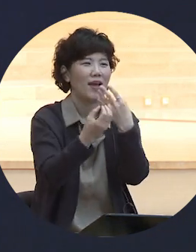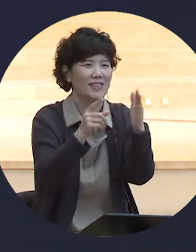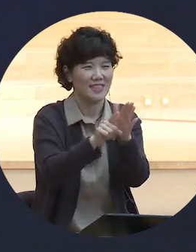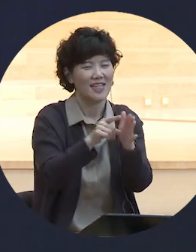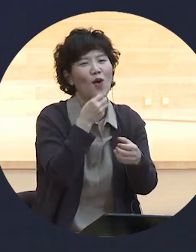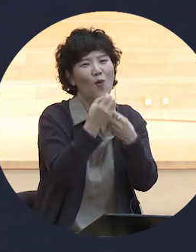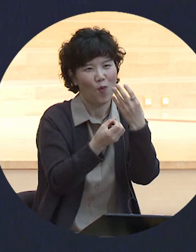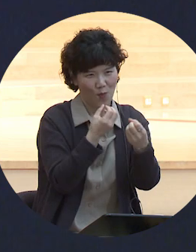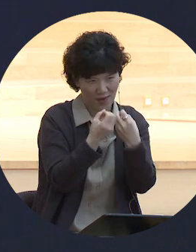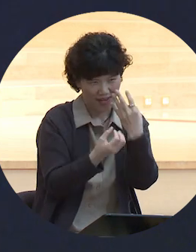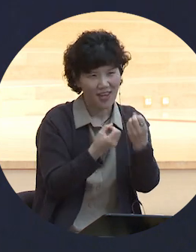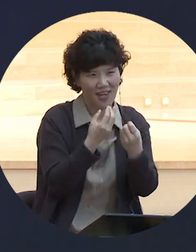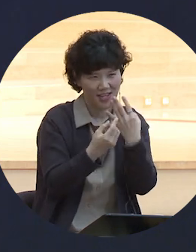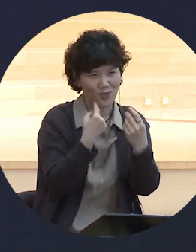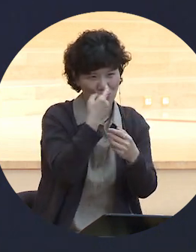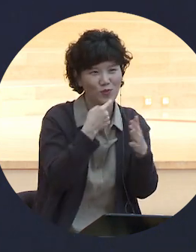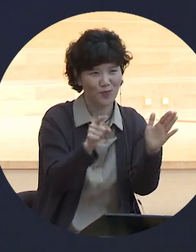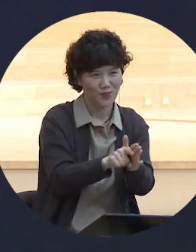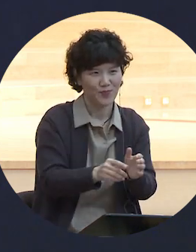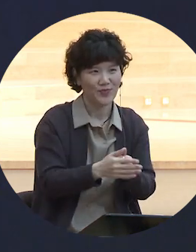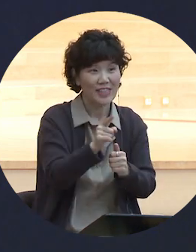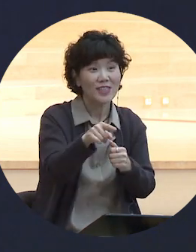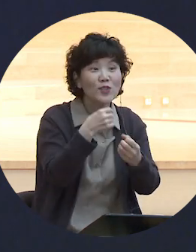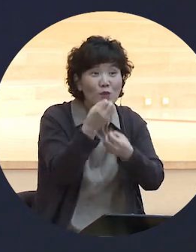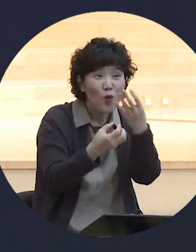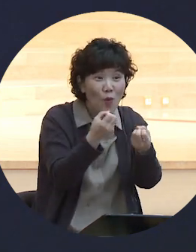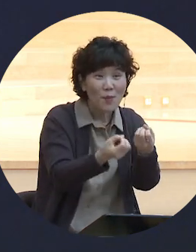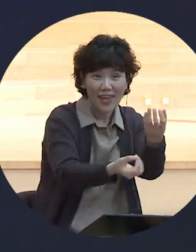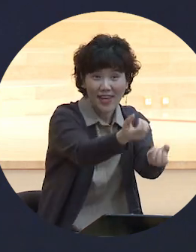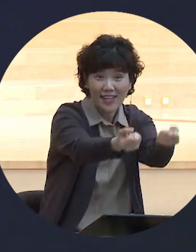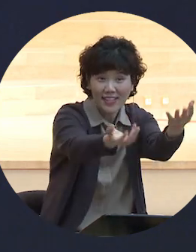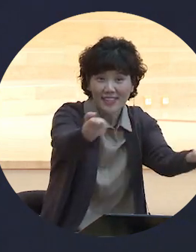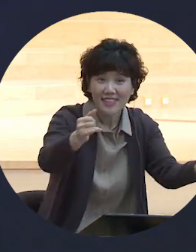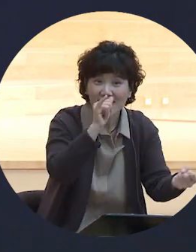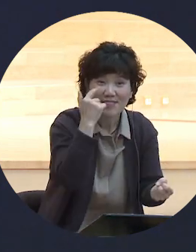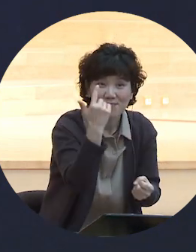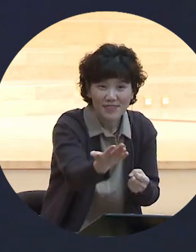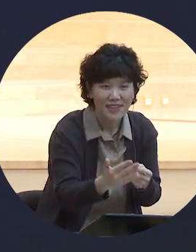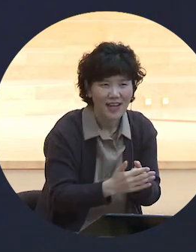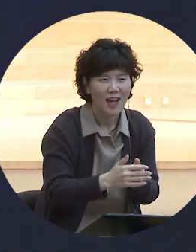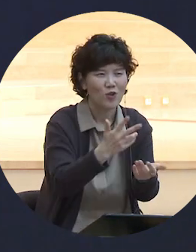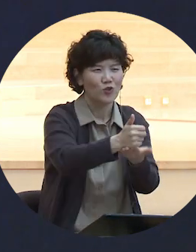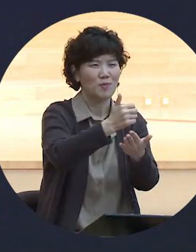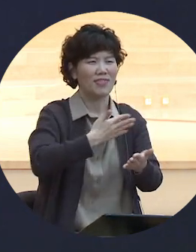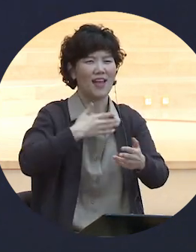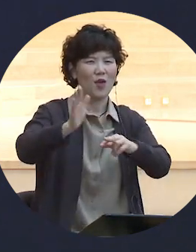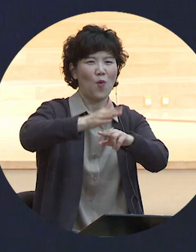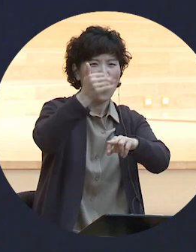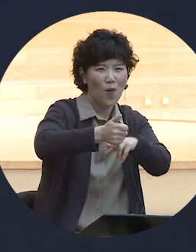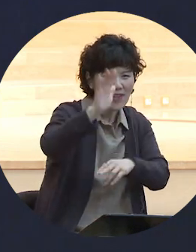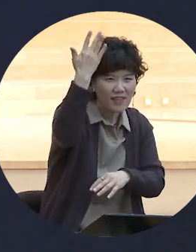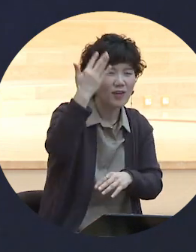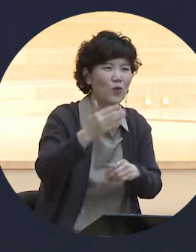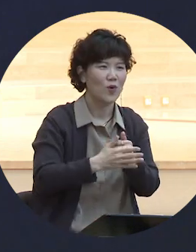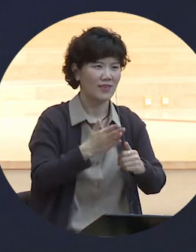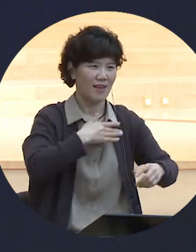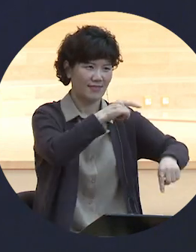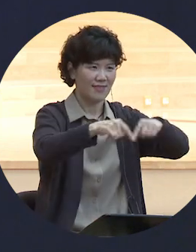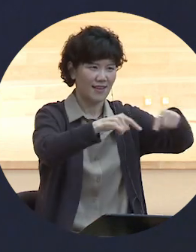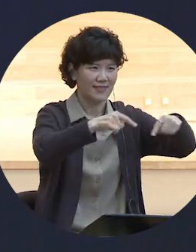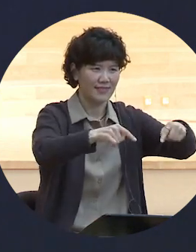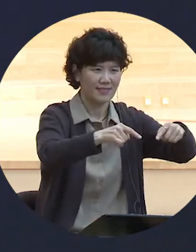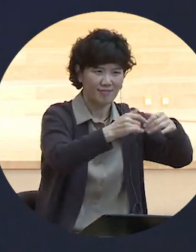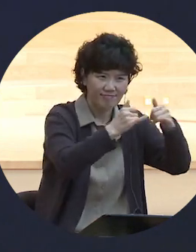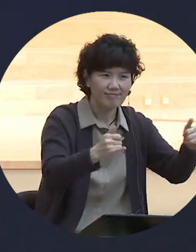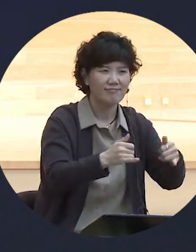고백인 줄 믿습니다. 그 고백이 여러분 가운데 있으시나요? 주님은 나의 왕이십니다. 나를 다스리시는